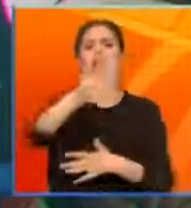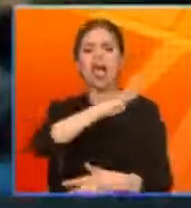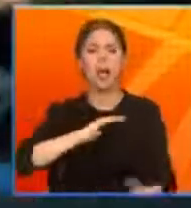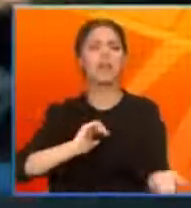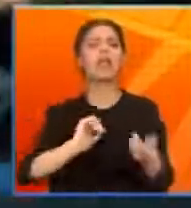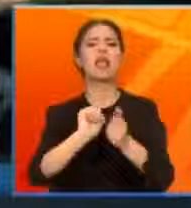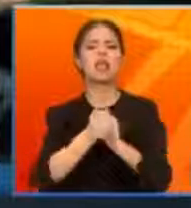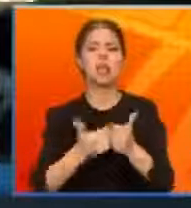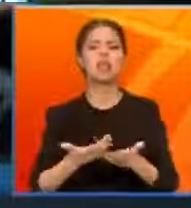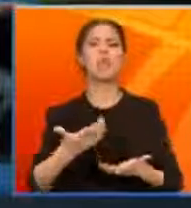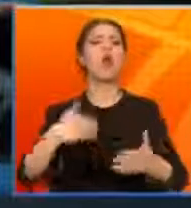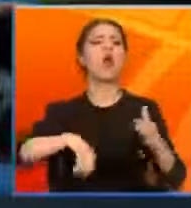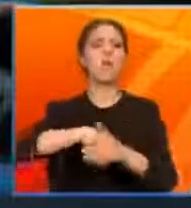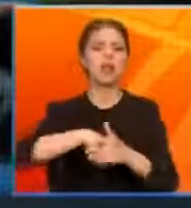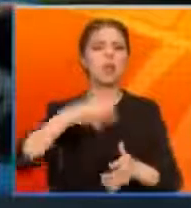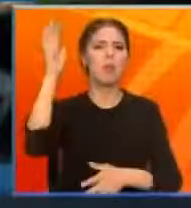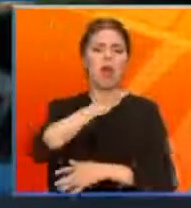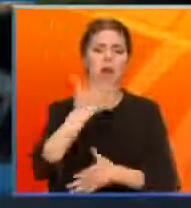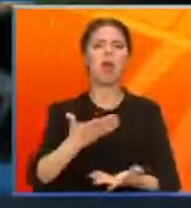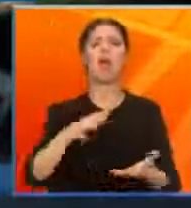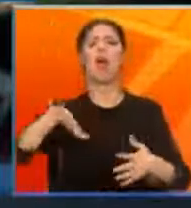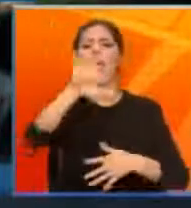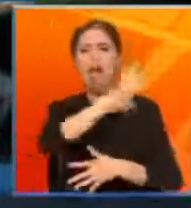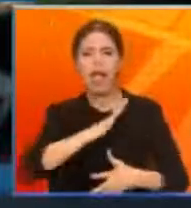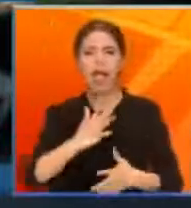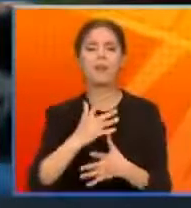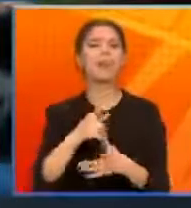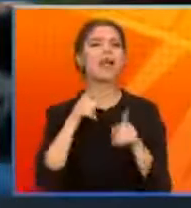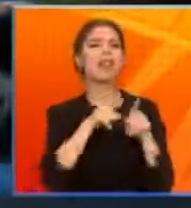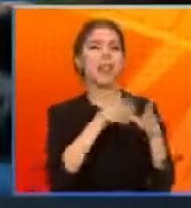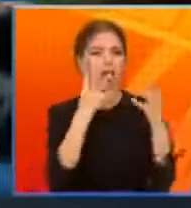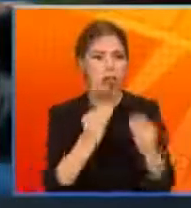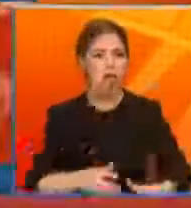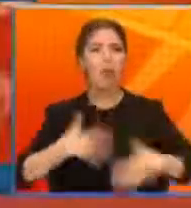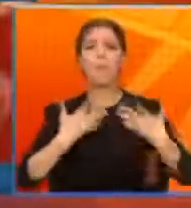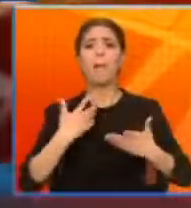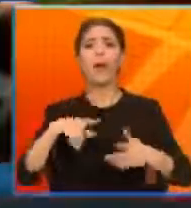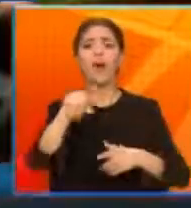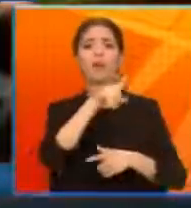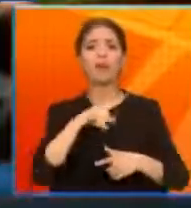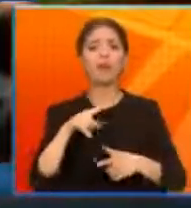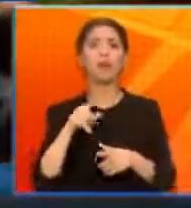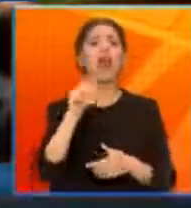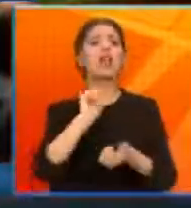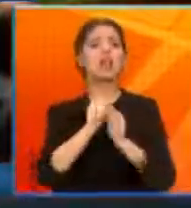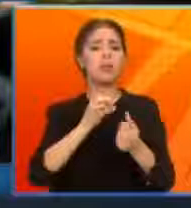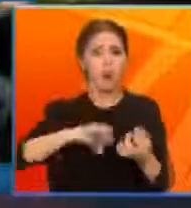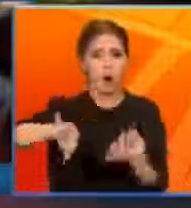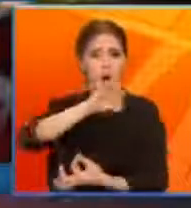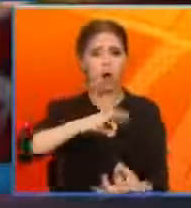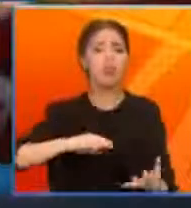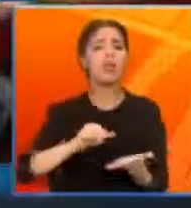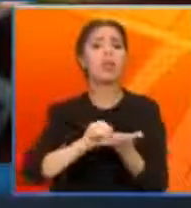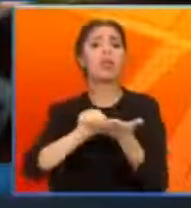spor, futbol, basketbol, voleybol doğal olarak en çok takip edilen ve merak edilenler bunlar. Spor